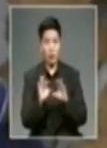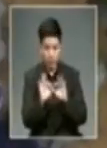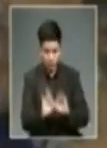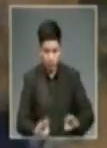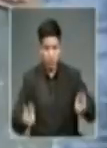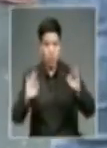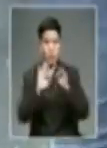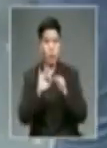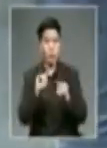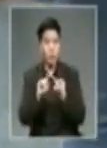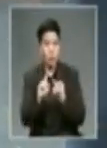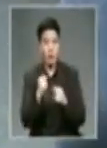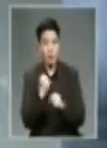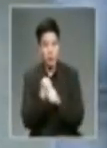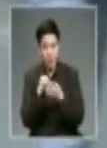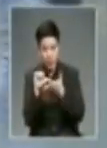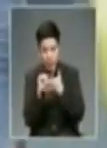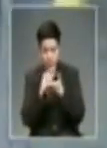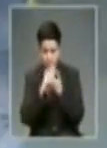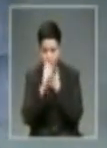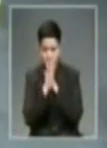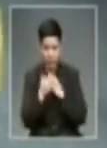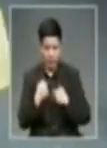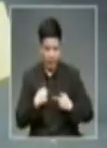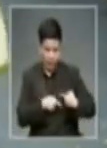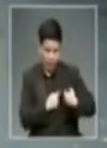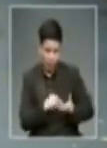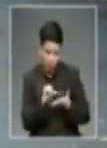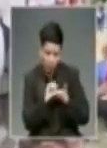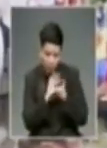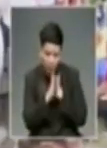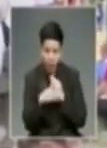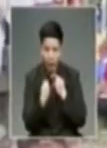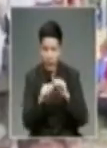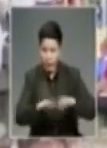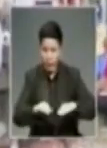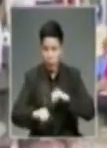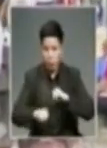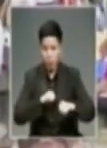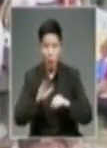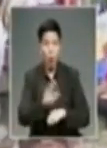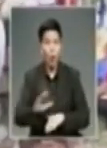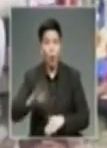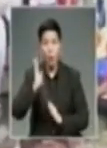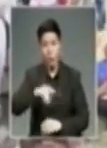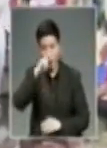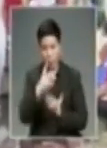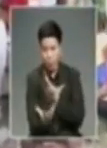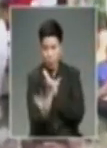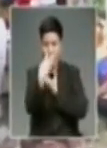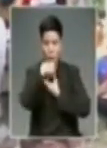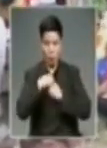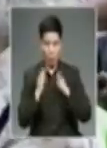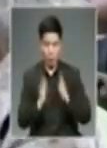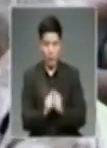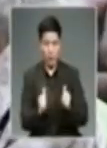ญในการที่จะขัดเกลาหล่อหลอมจิตใจให้เยาวชนลูกหลานไทยเจริญเติบโตขึ้นมาเป็นพลเมืองดีในอนา